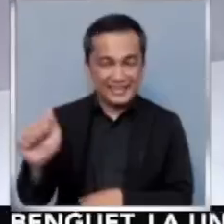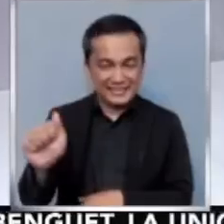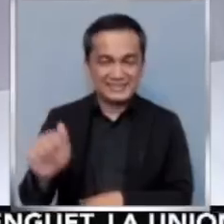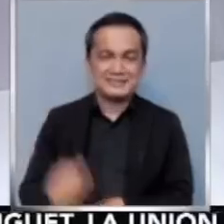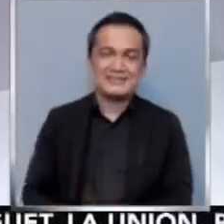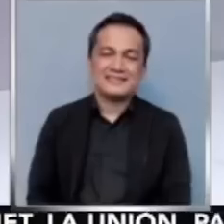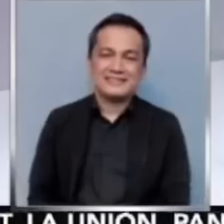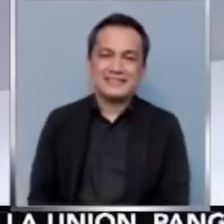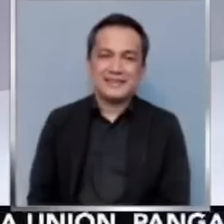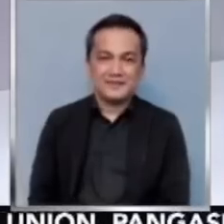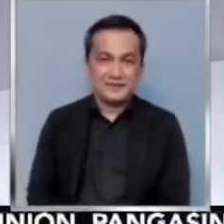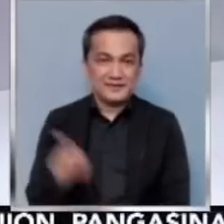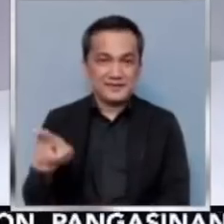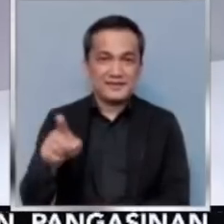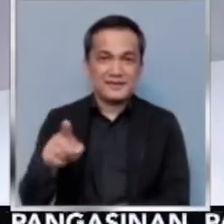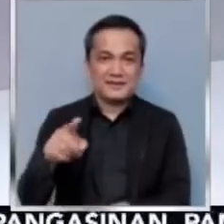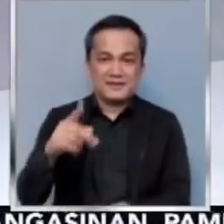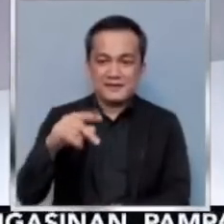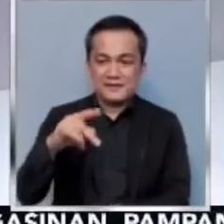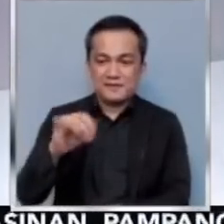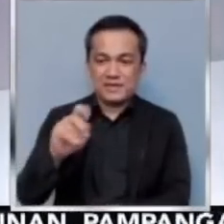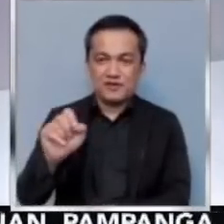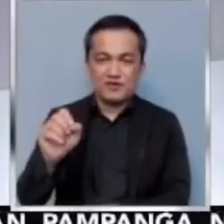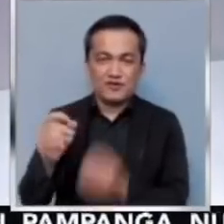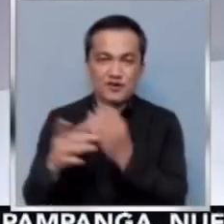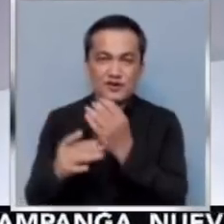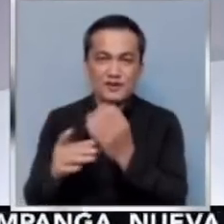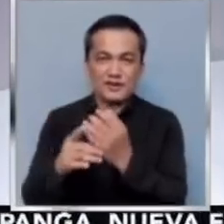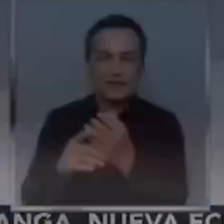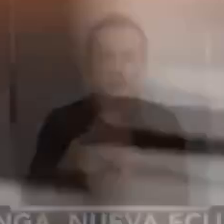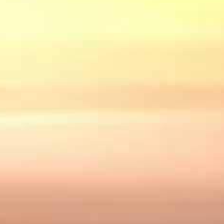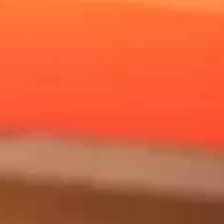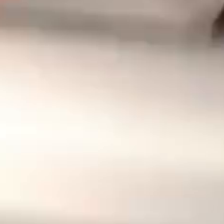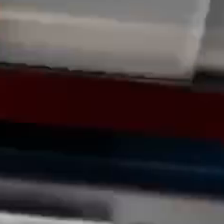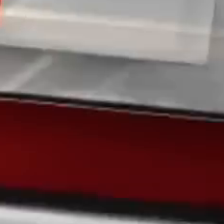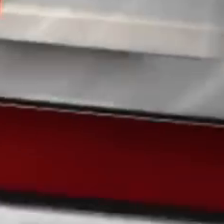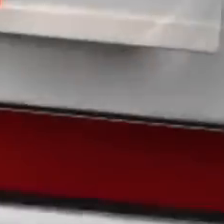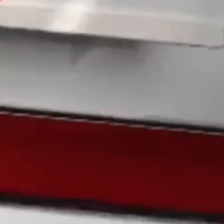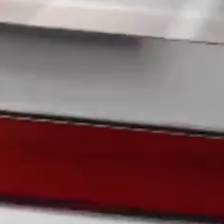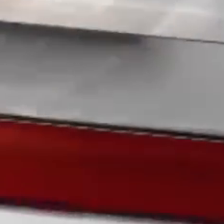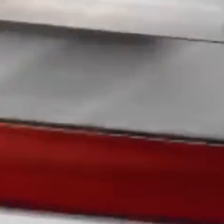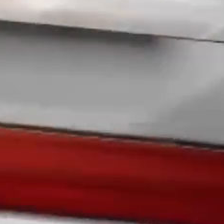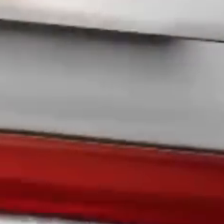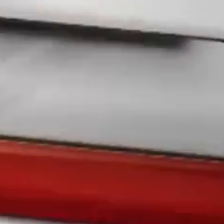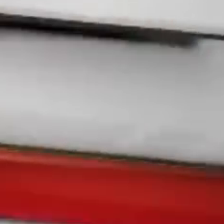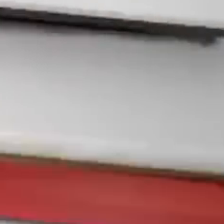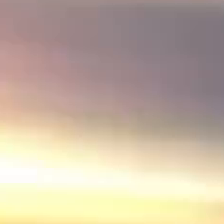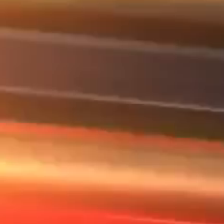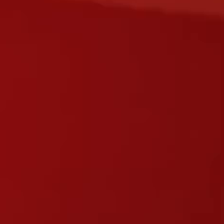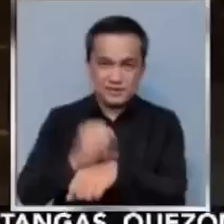sa Phil Oil Flying V Arena sa San Juan, nakatutok la si Mav Gonzalez.